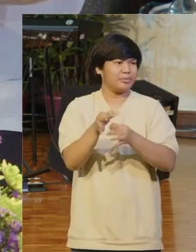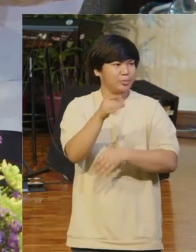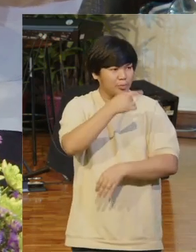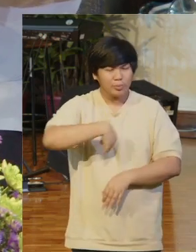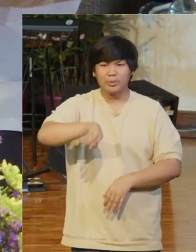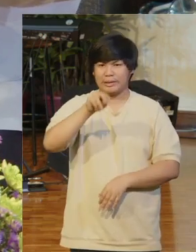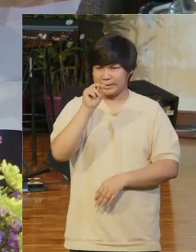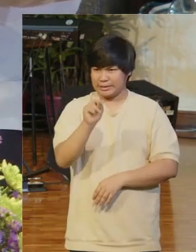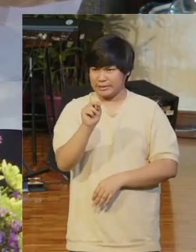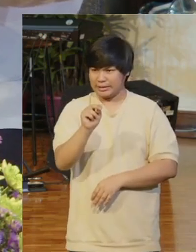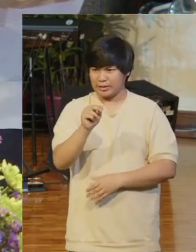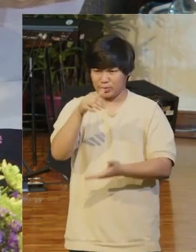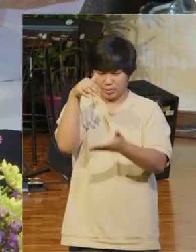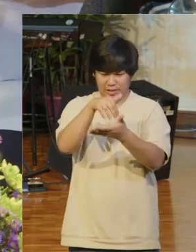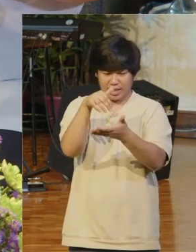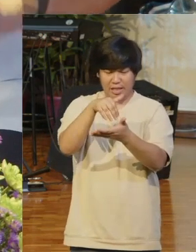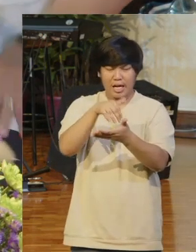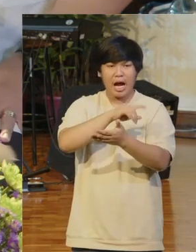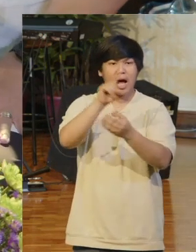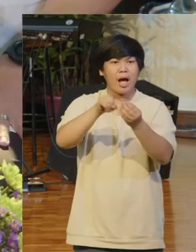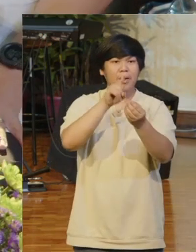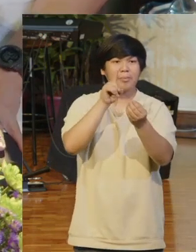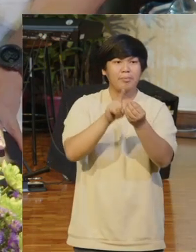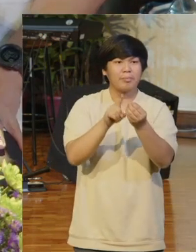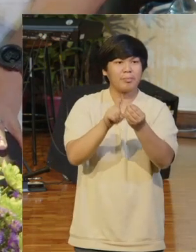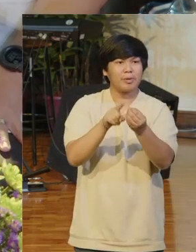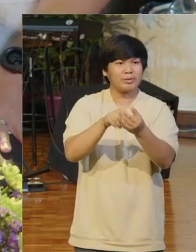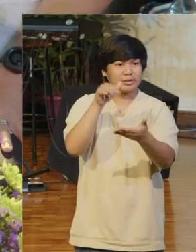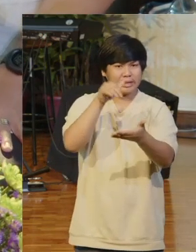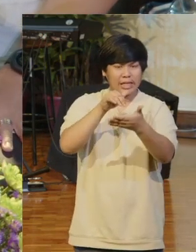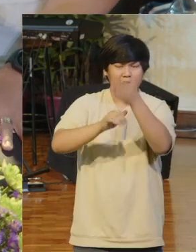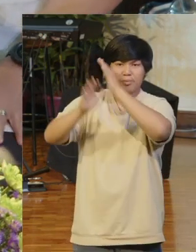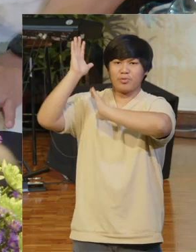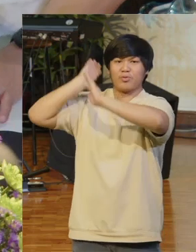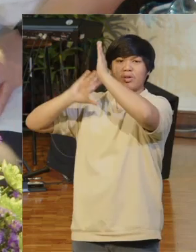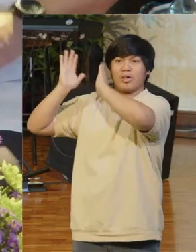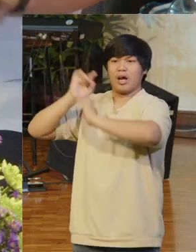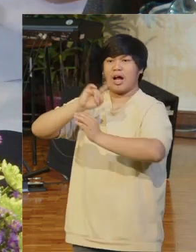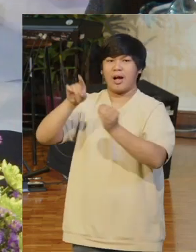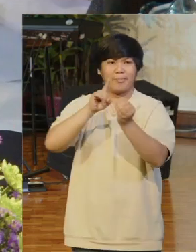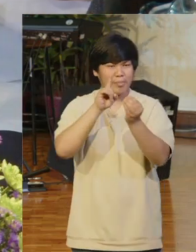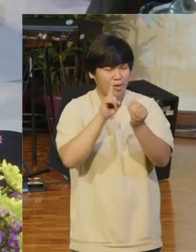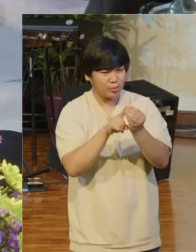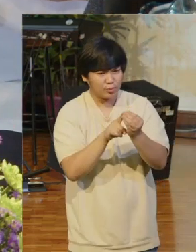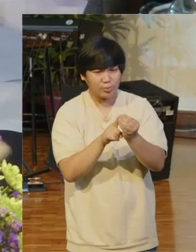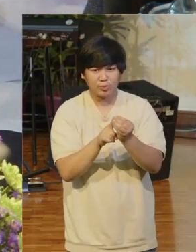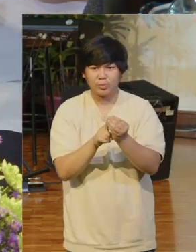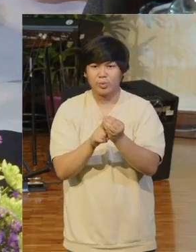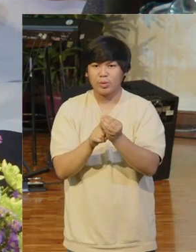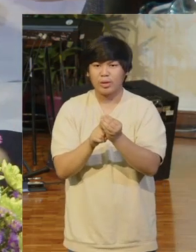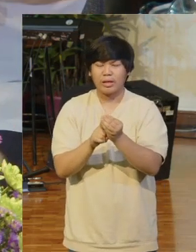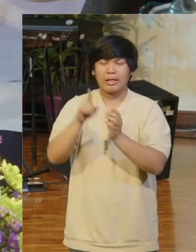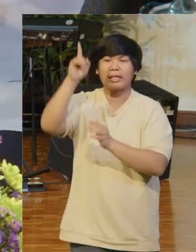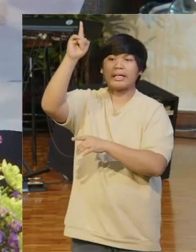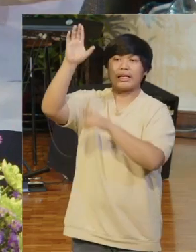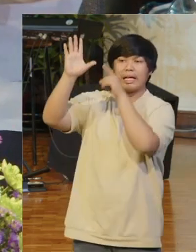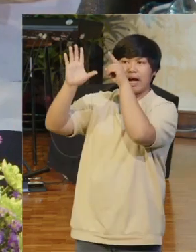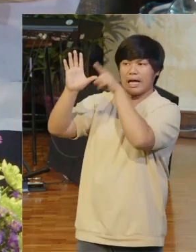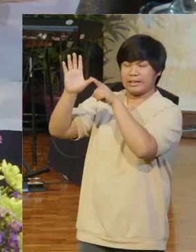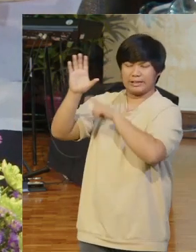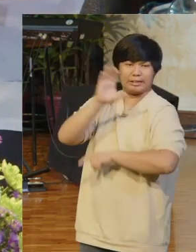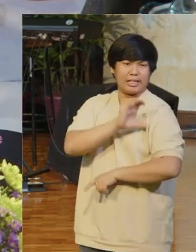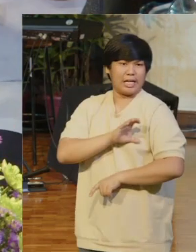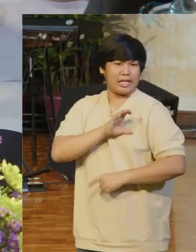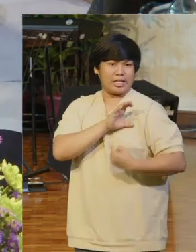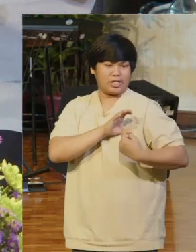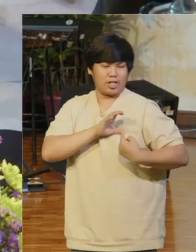alalahanin natin muli ang atin nang napag-aralan tungkol sa incommunicable